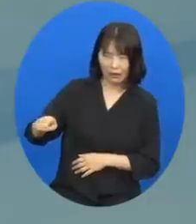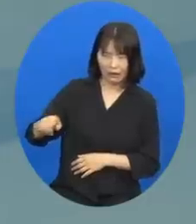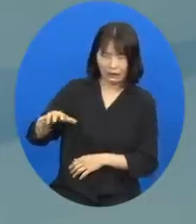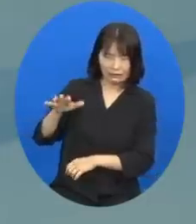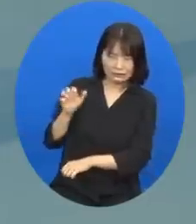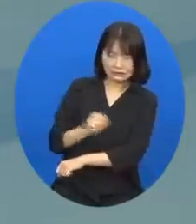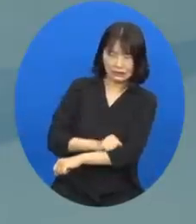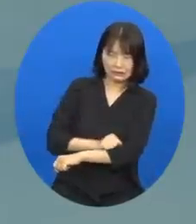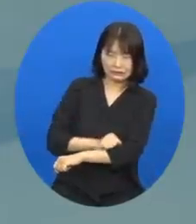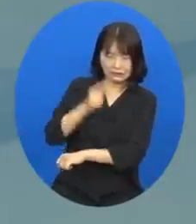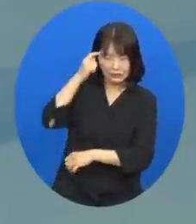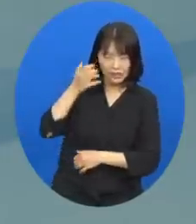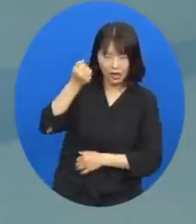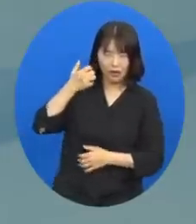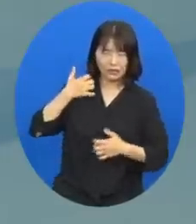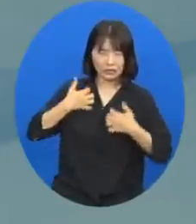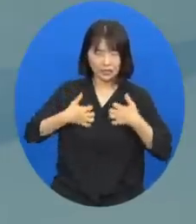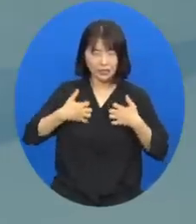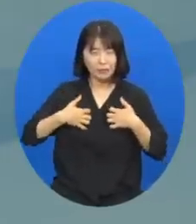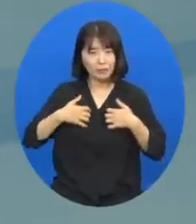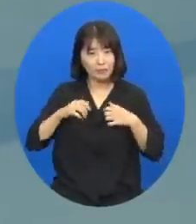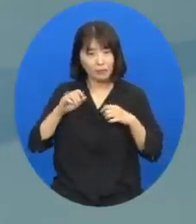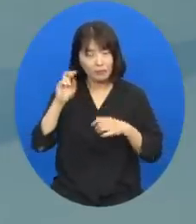기뻐하지 는 않으셨습니까